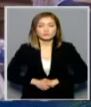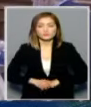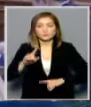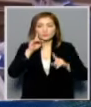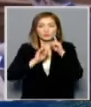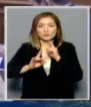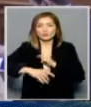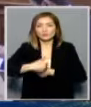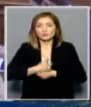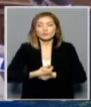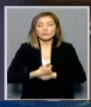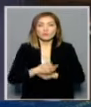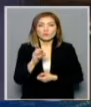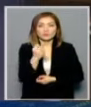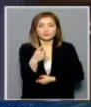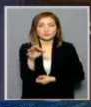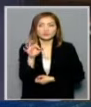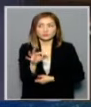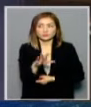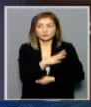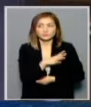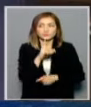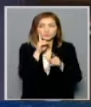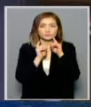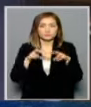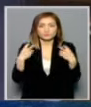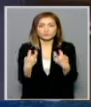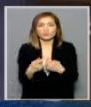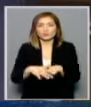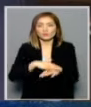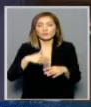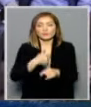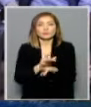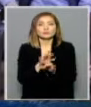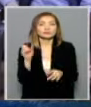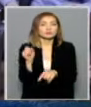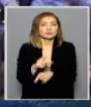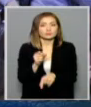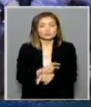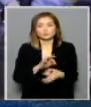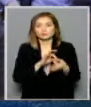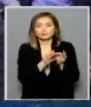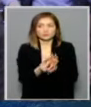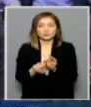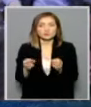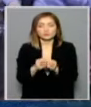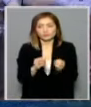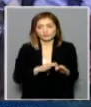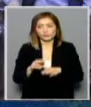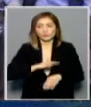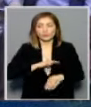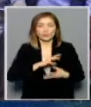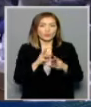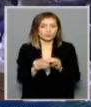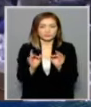Отырыста өңір басшысы алдымен 11 қарашада өткен мәжіліс жиынында ел президентінің айтқан тапсырмаларына тоқталып, әлі де болса атқарылар